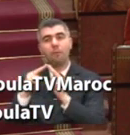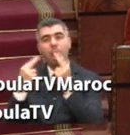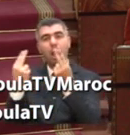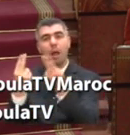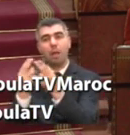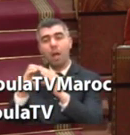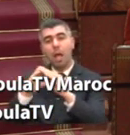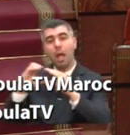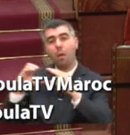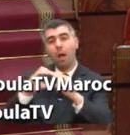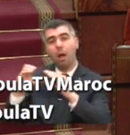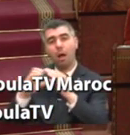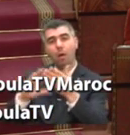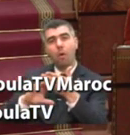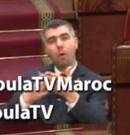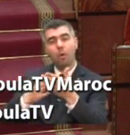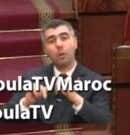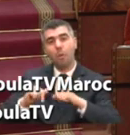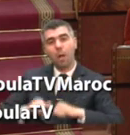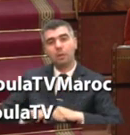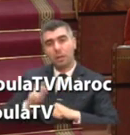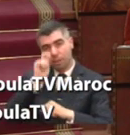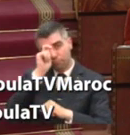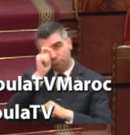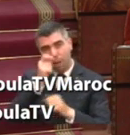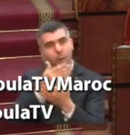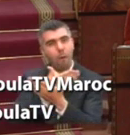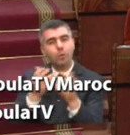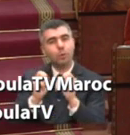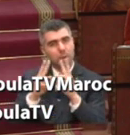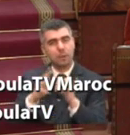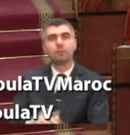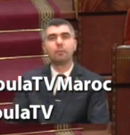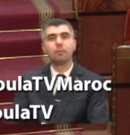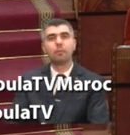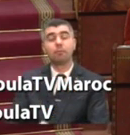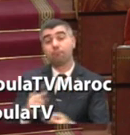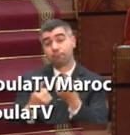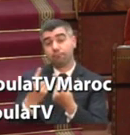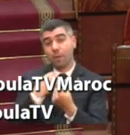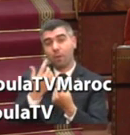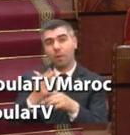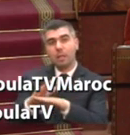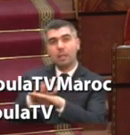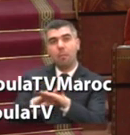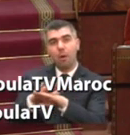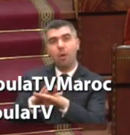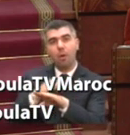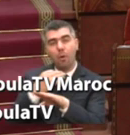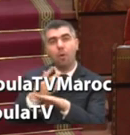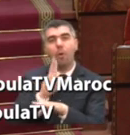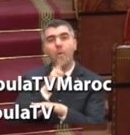في هذا الإطار. لسيد الوزير نهنئكم على كل هذا وغيره، لكن في المقابل سيد الوزير اسمحوا لنا أن نثير انتباهكم وانتباه